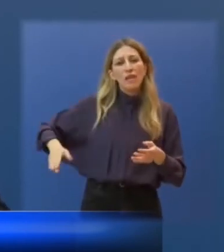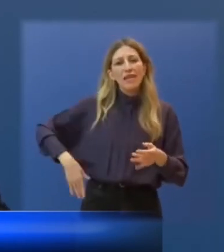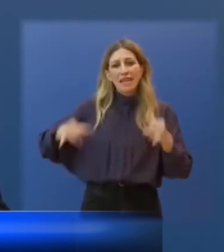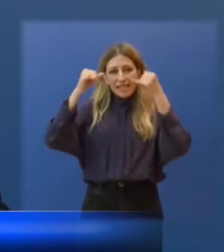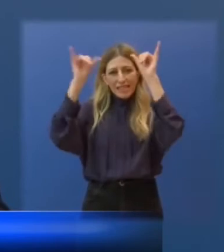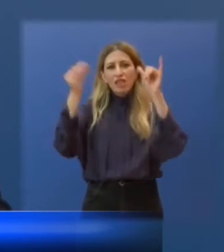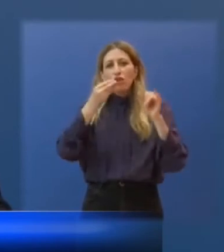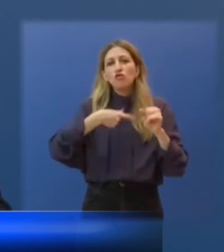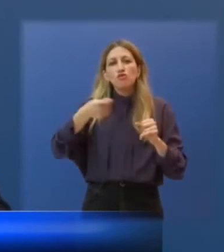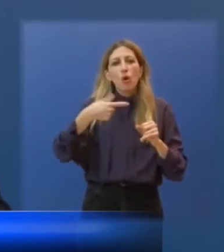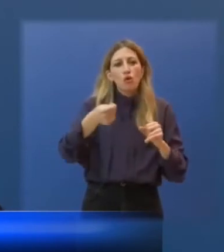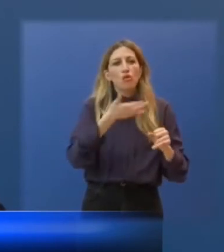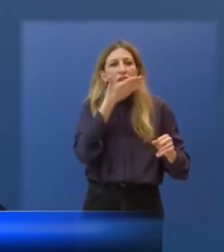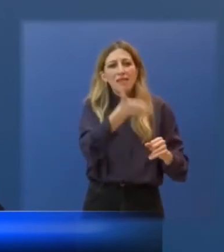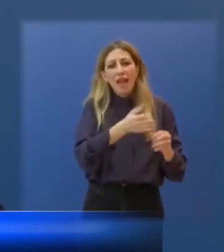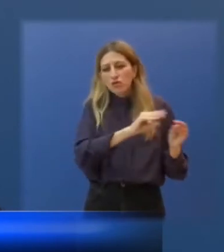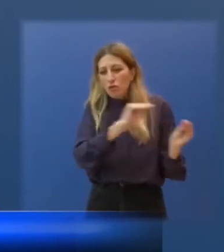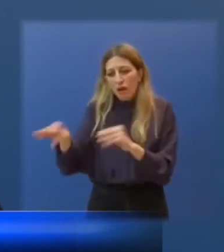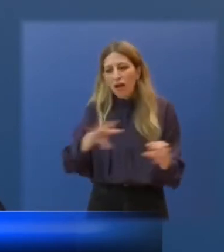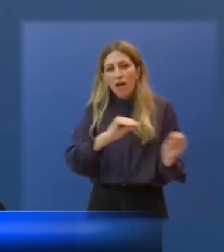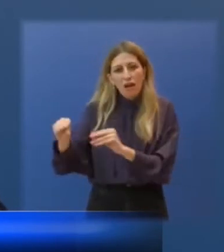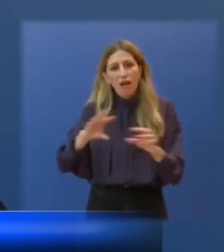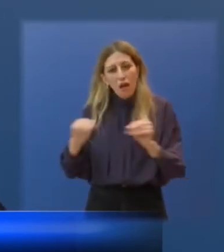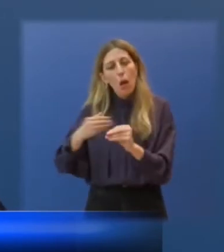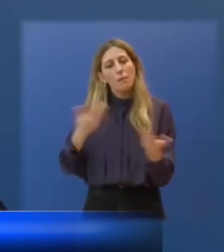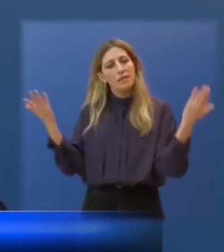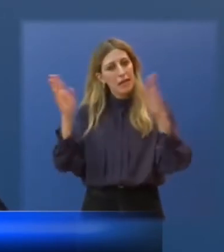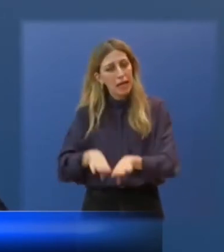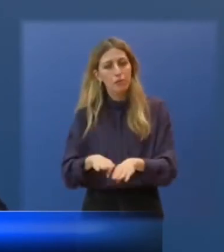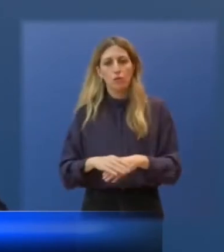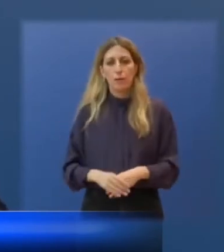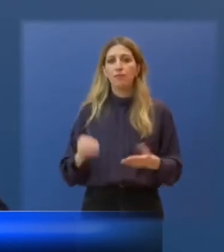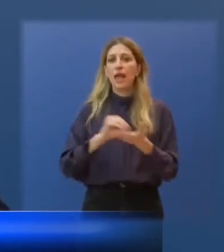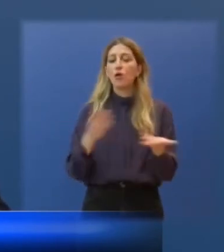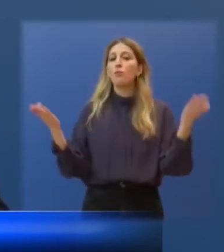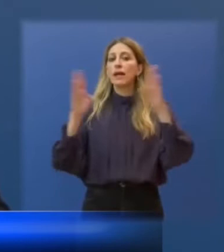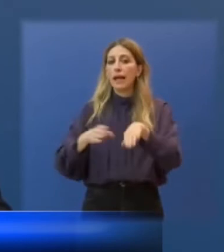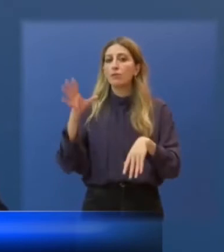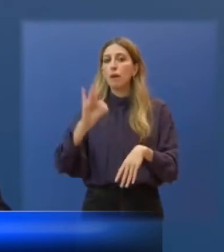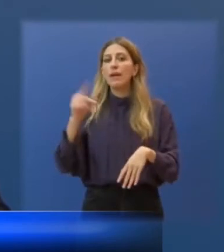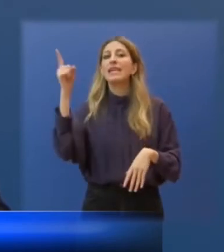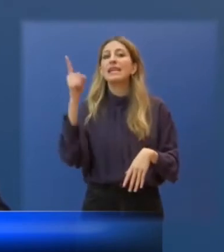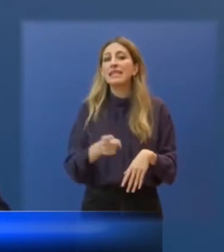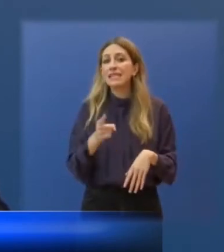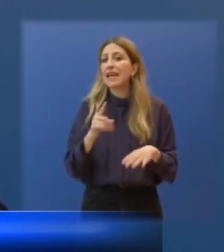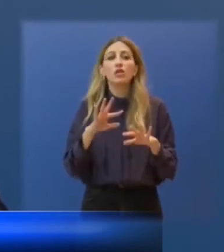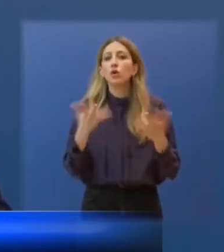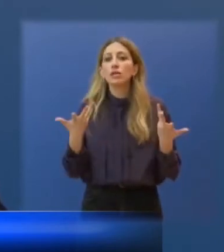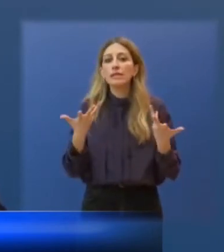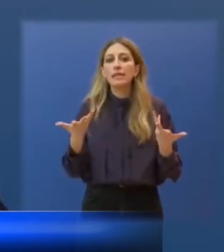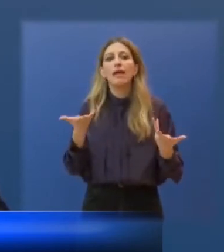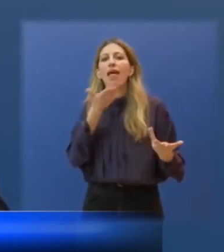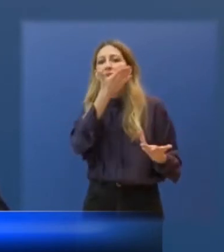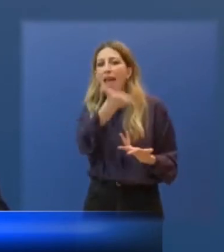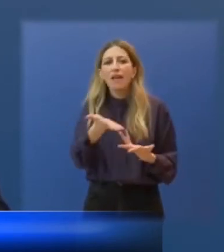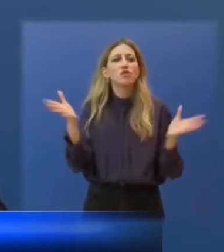μεταφορά ζωοτροφών στην Κρήτη για το 2022. Αυξάνεται κατά 50% το πρόγραμμα που αφορά τα μικρά νησιά του Αιγαίου για τη μεταφορά